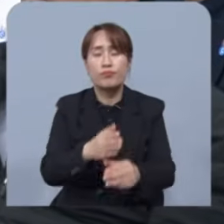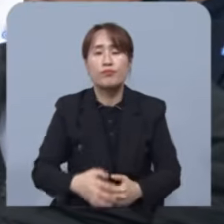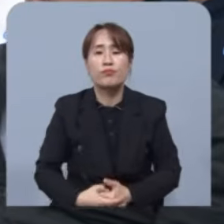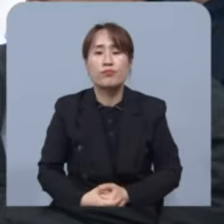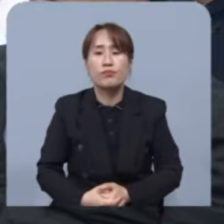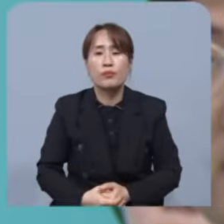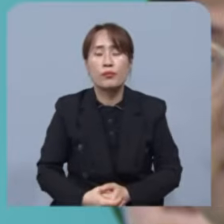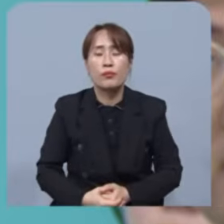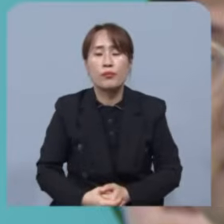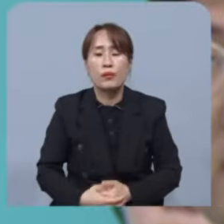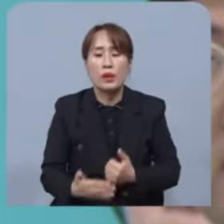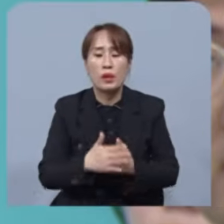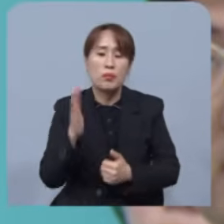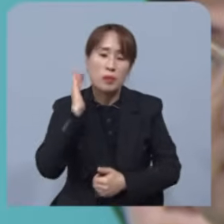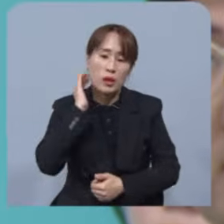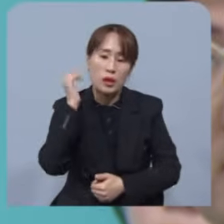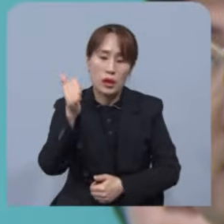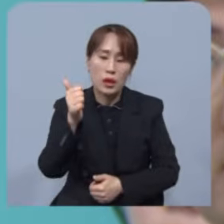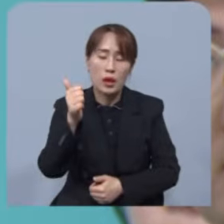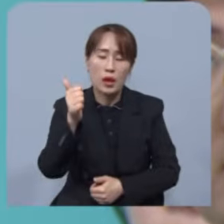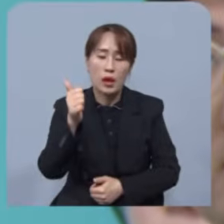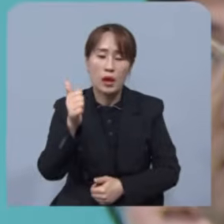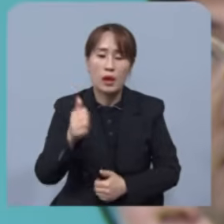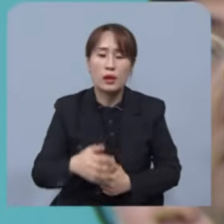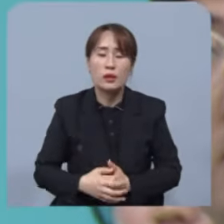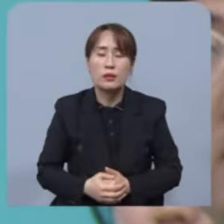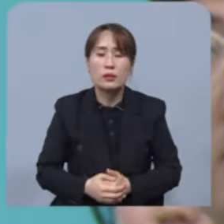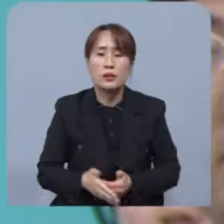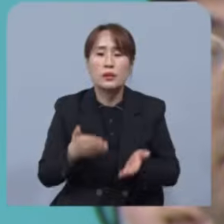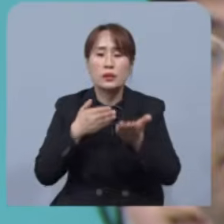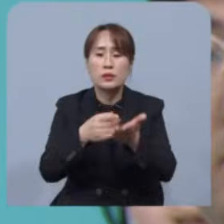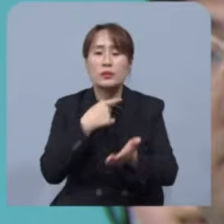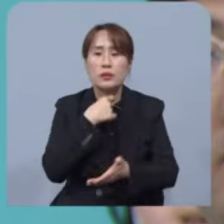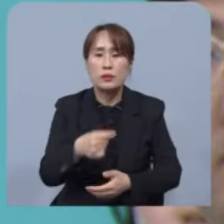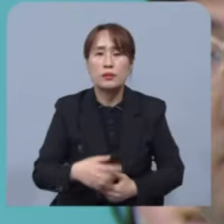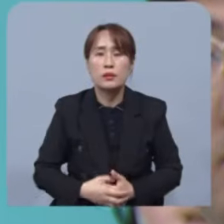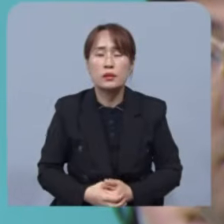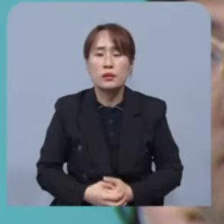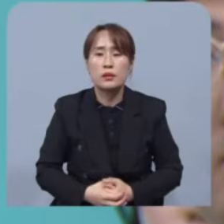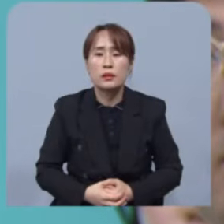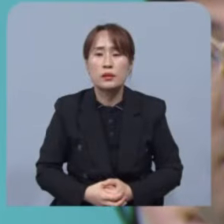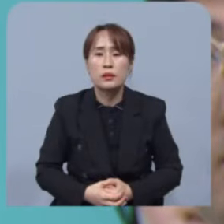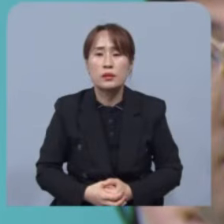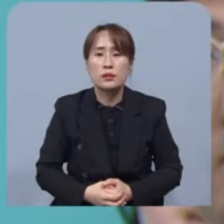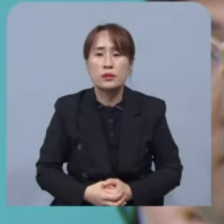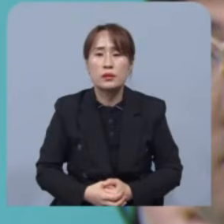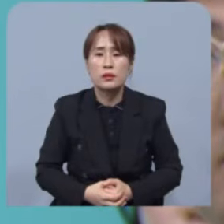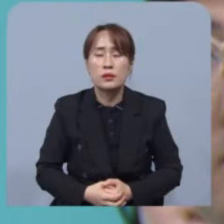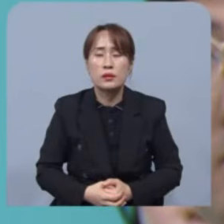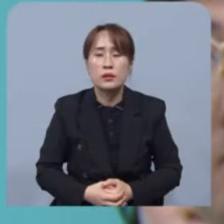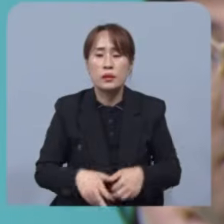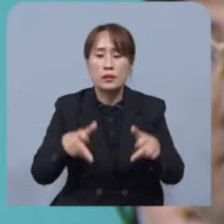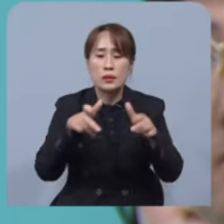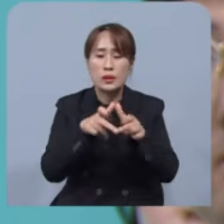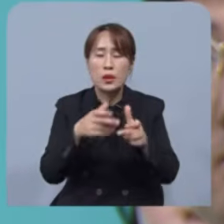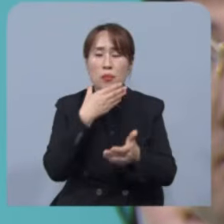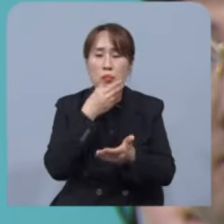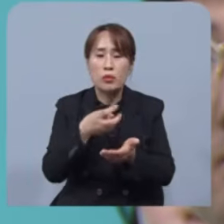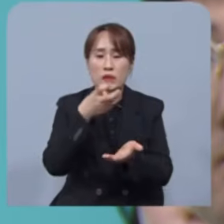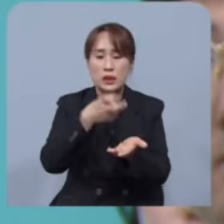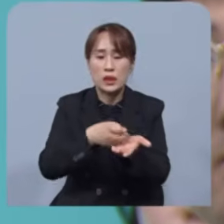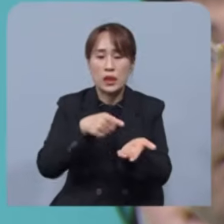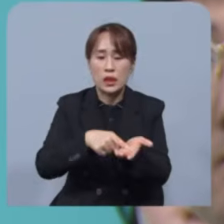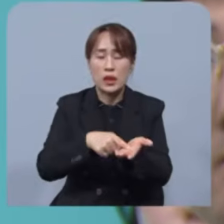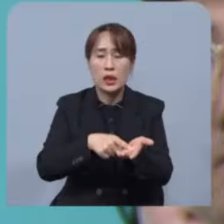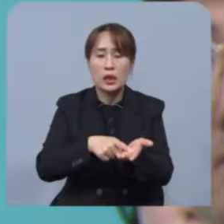상황입니다. 그래서 대통령님께 말씀드리고 싶은 점은, 그런 그 장애 복지